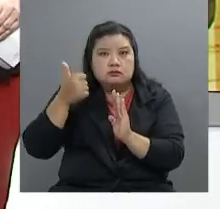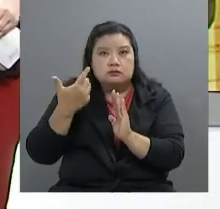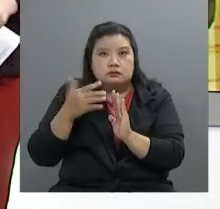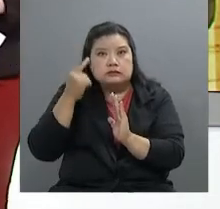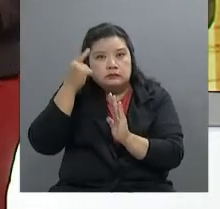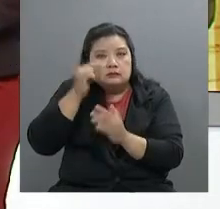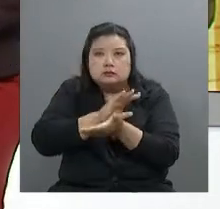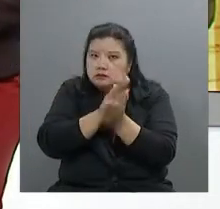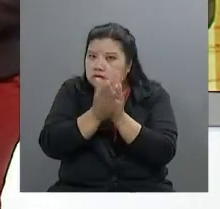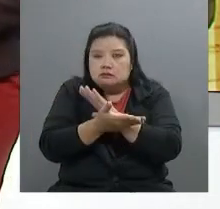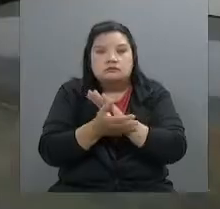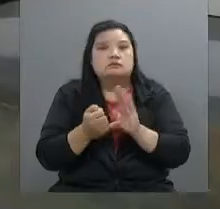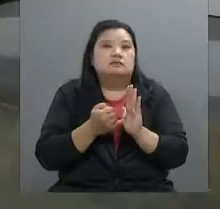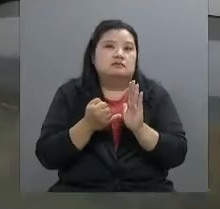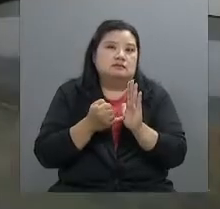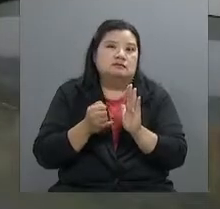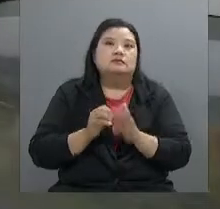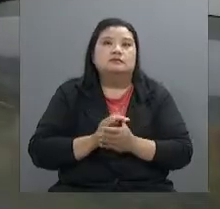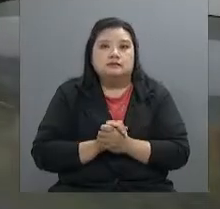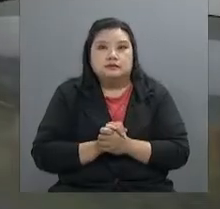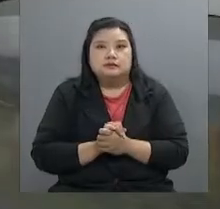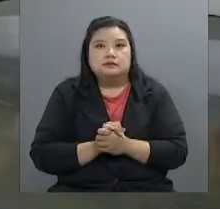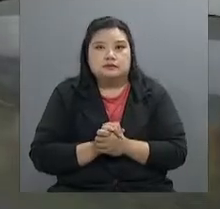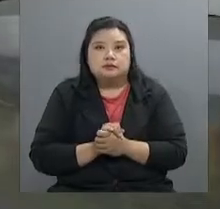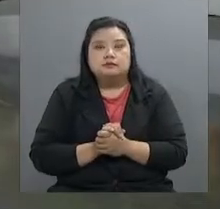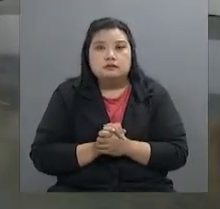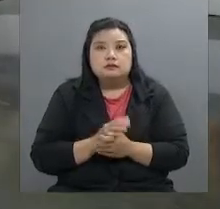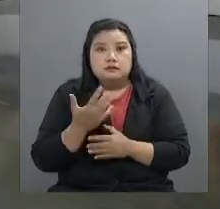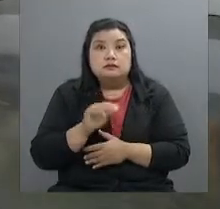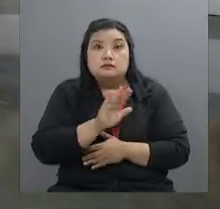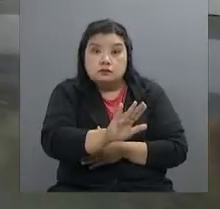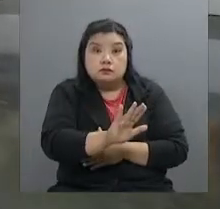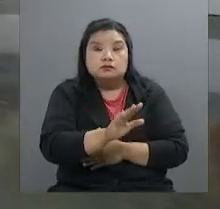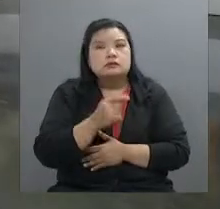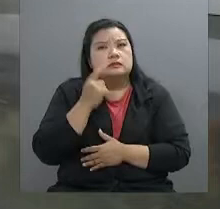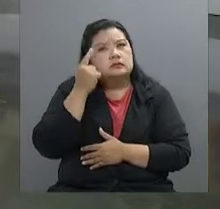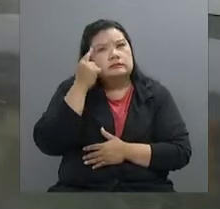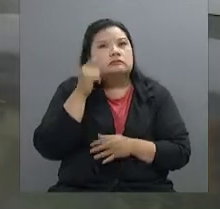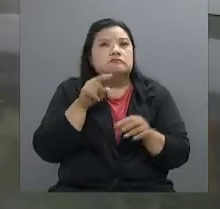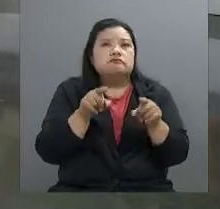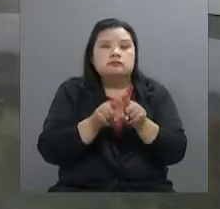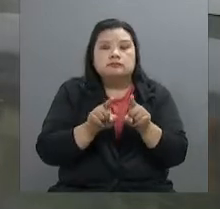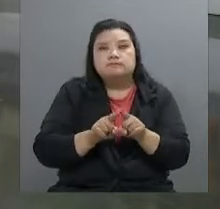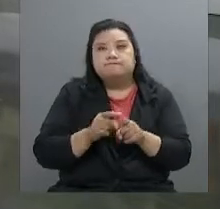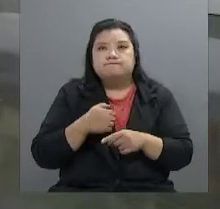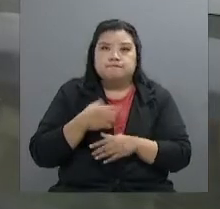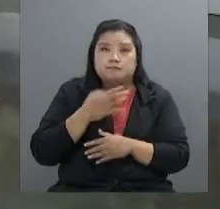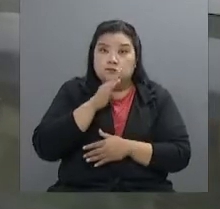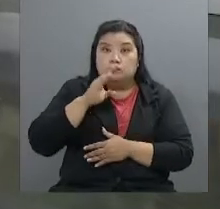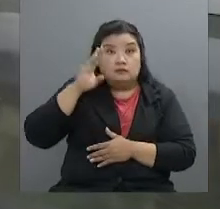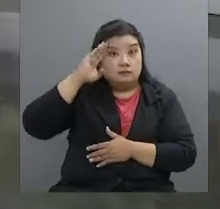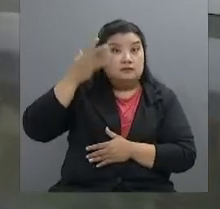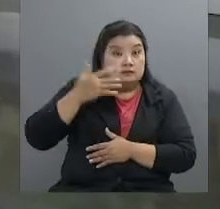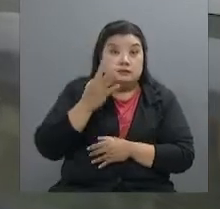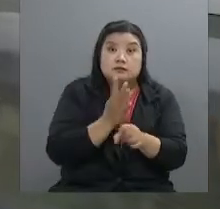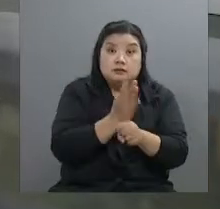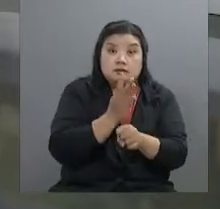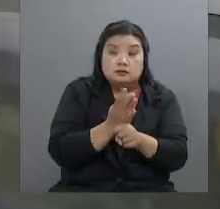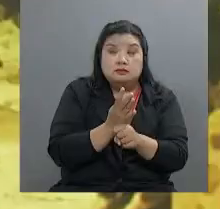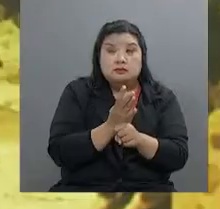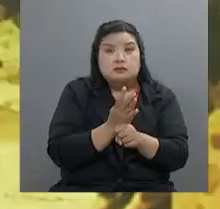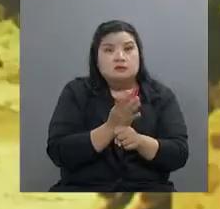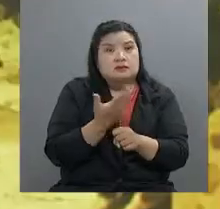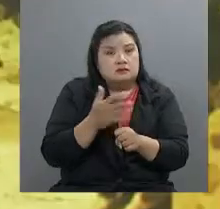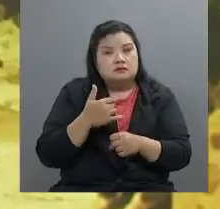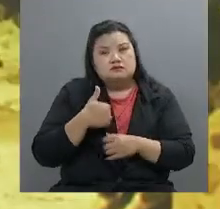อยู่แล้วค่ะคุณพรวดีคุณจีรชาตาอีกมุมหนึ่งเขาบอกว่าพ่อบางคนเนี่ยเป็นหายไป 4ปีพอถึงเวลาเขาอาจจะรู้สึก